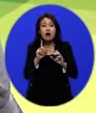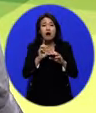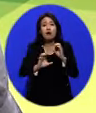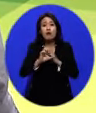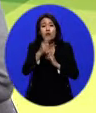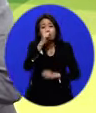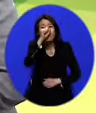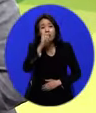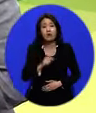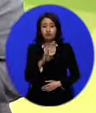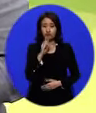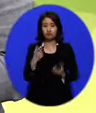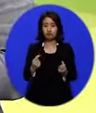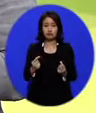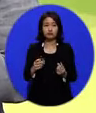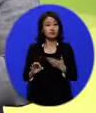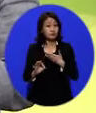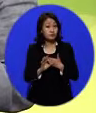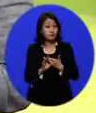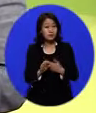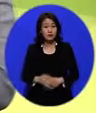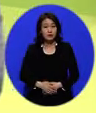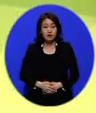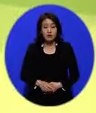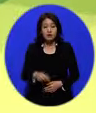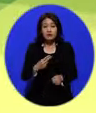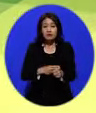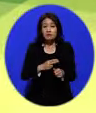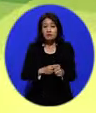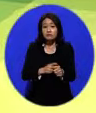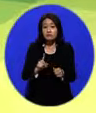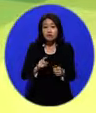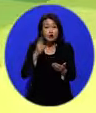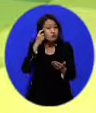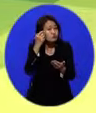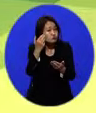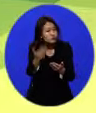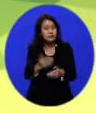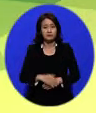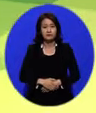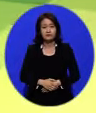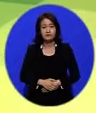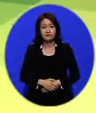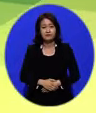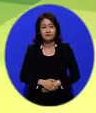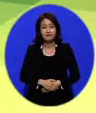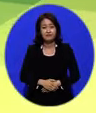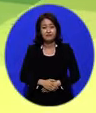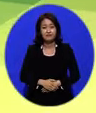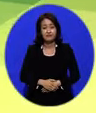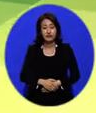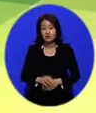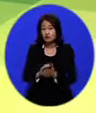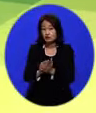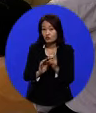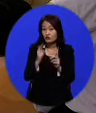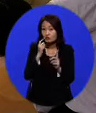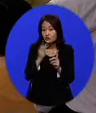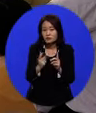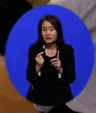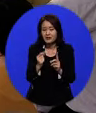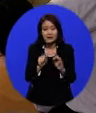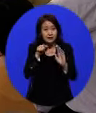좋지 않겠어? 그래, 그래. 자, 그러면 우리 스승님께 이걸 하나 더 여쭤보자. 한 친구한테 그럽니다.